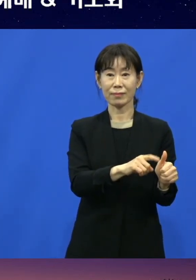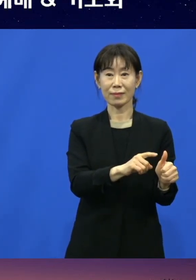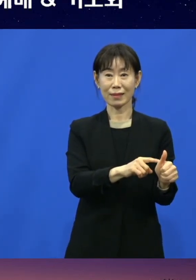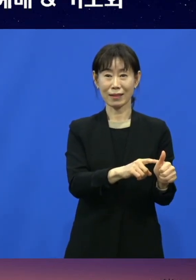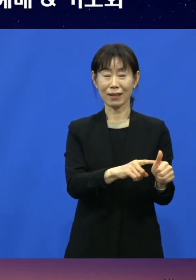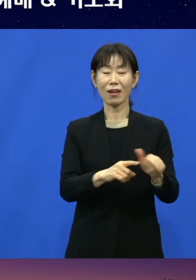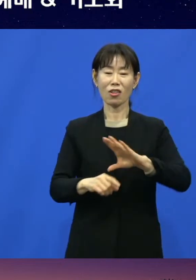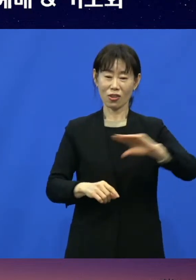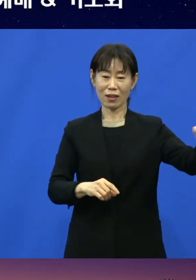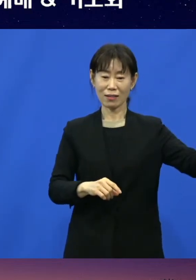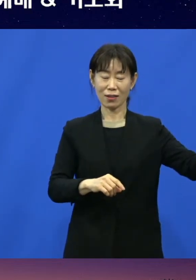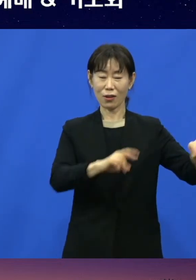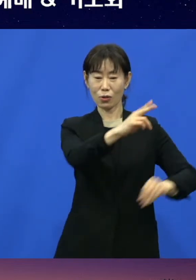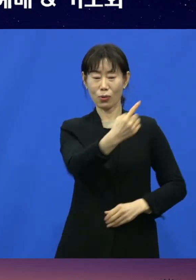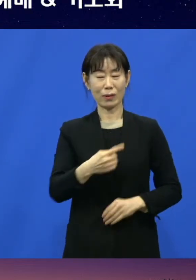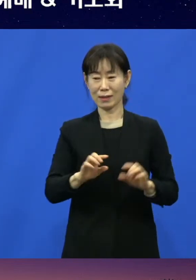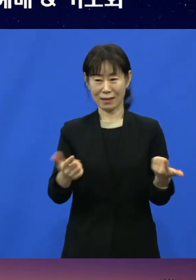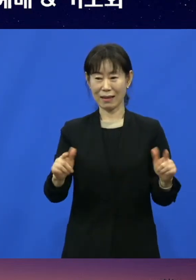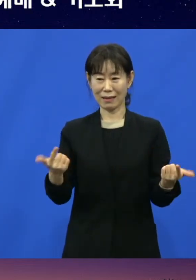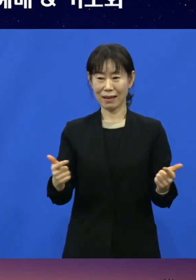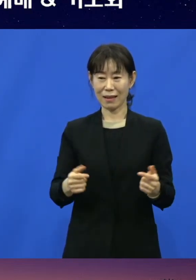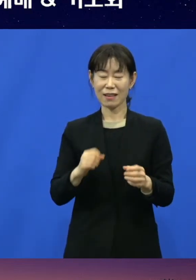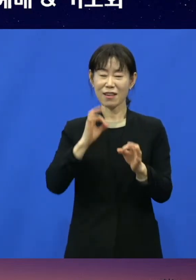돌아오지 않았어.